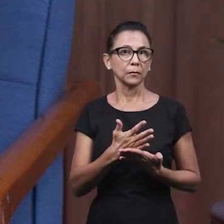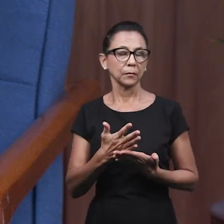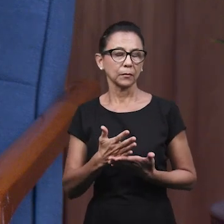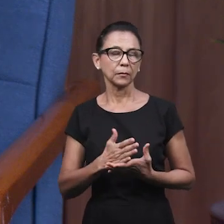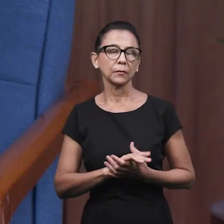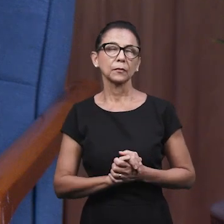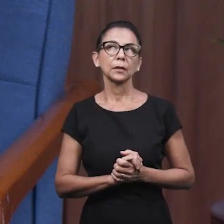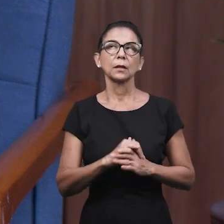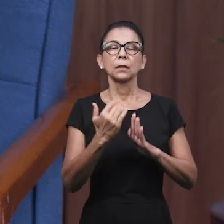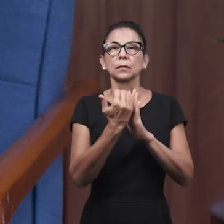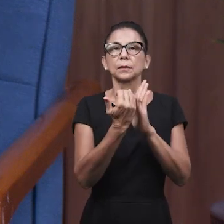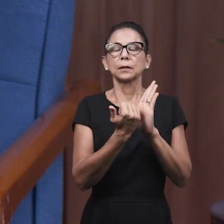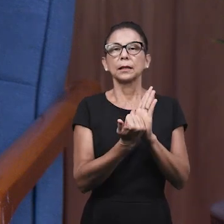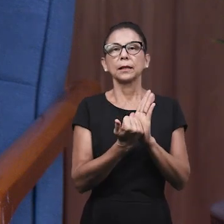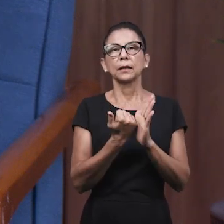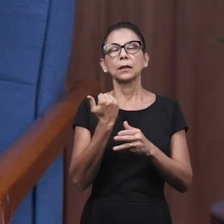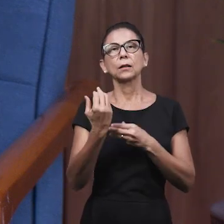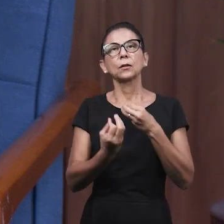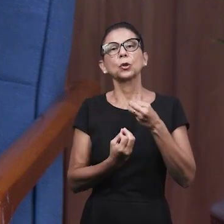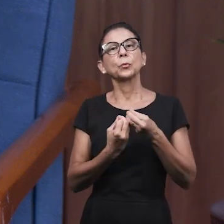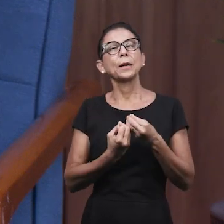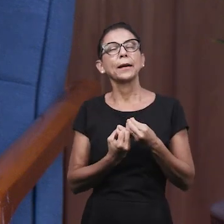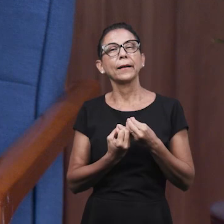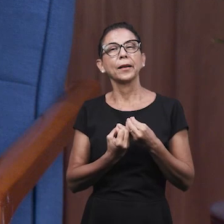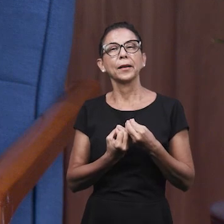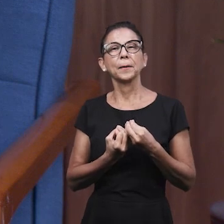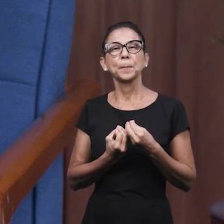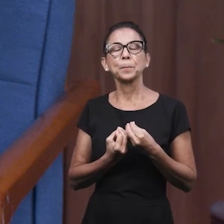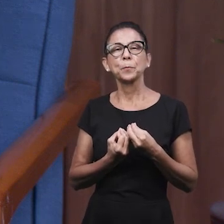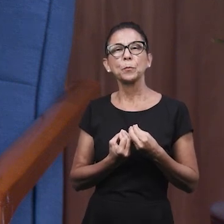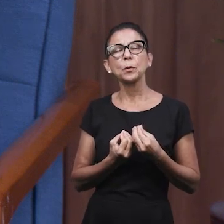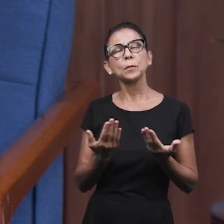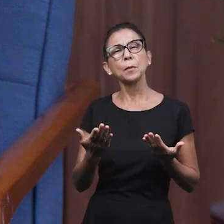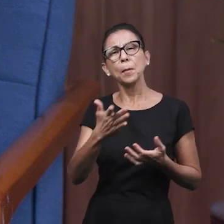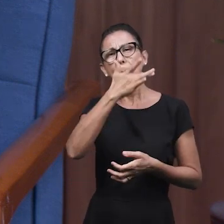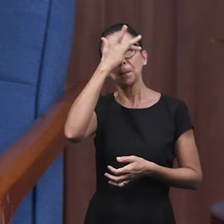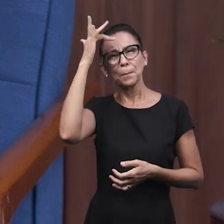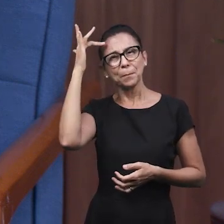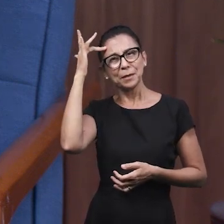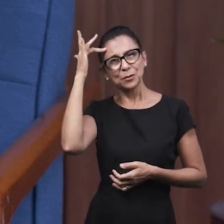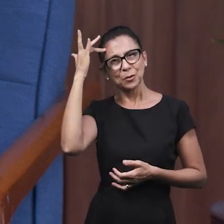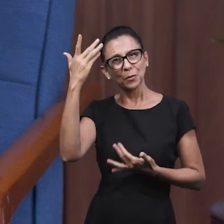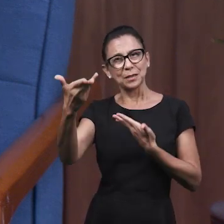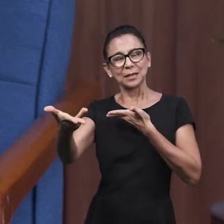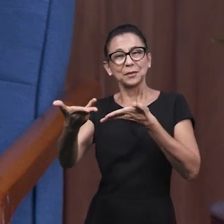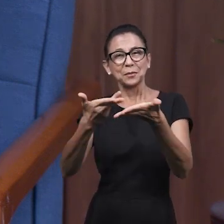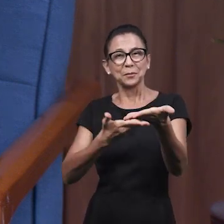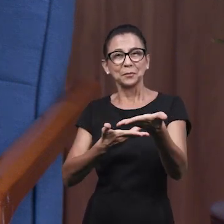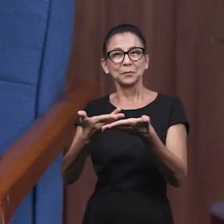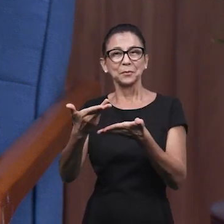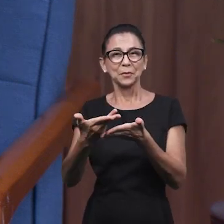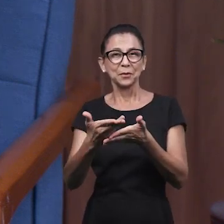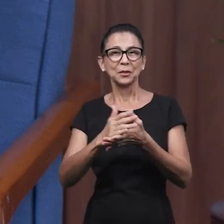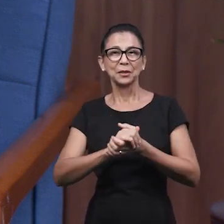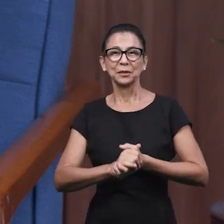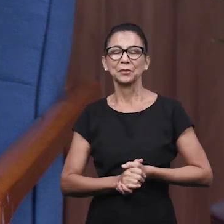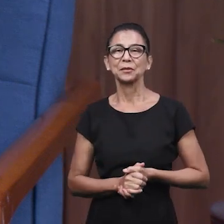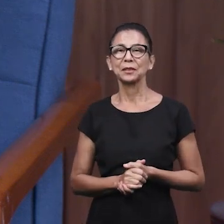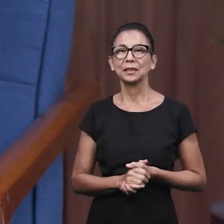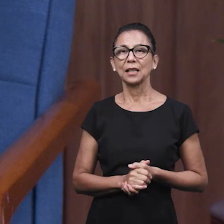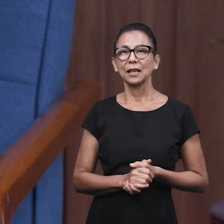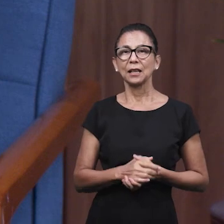formation en parlant sur la participation ou les participations des personnes qui nous envoient des